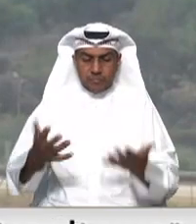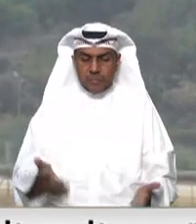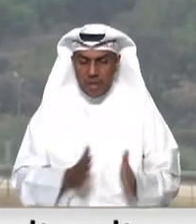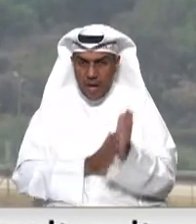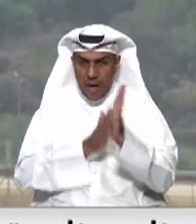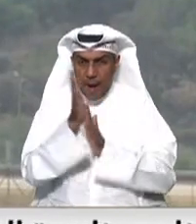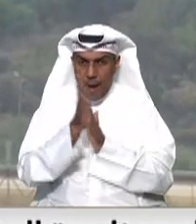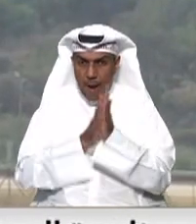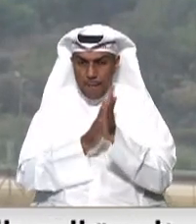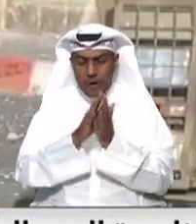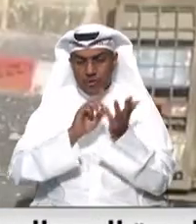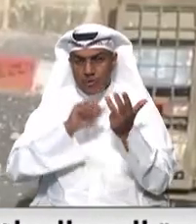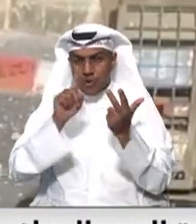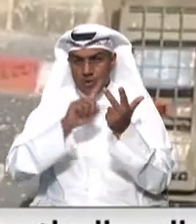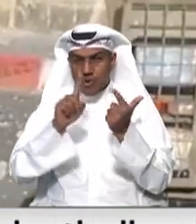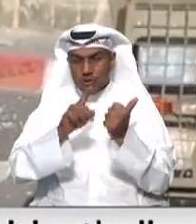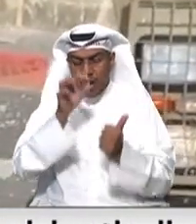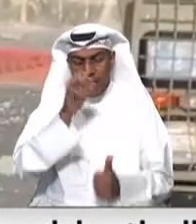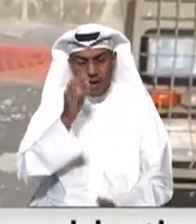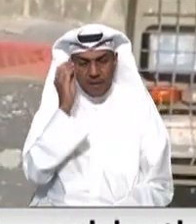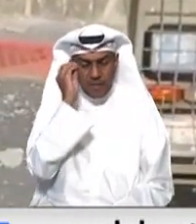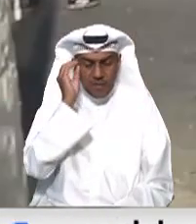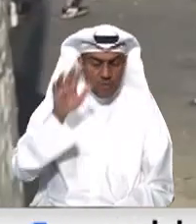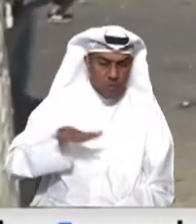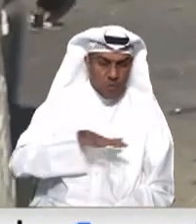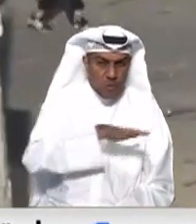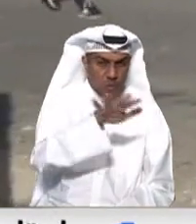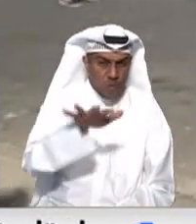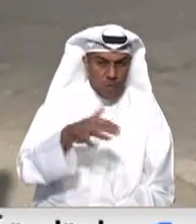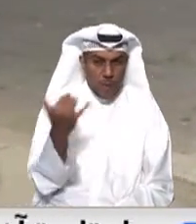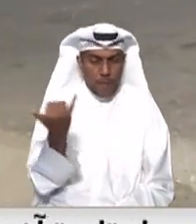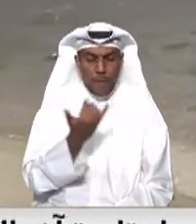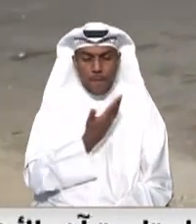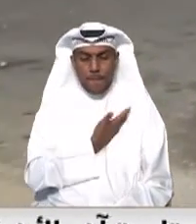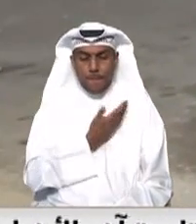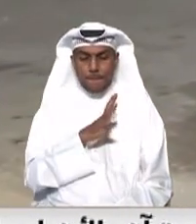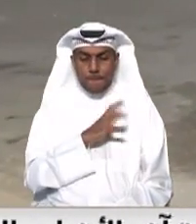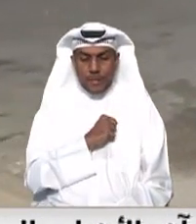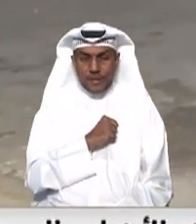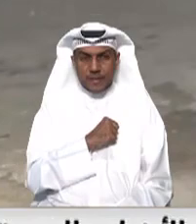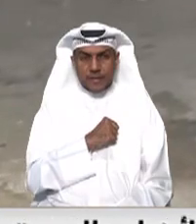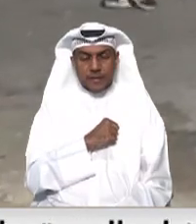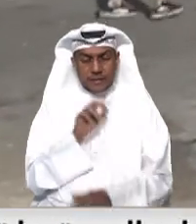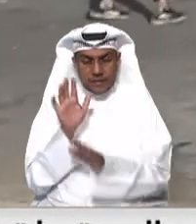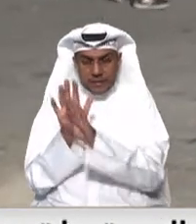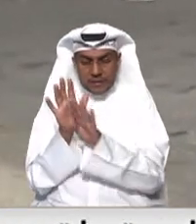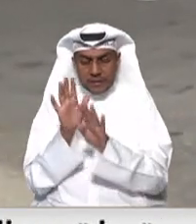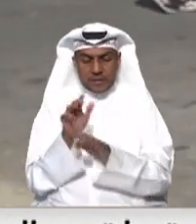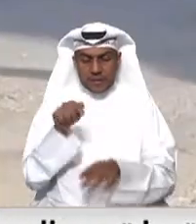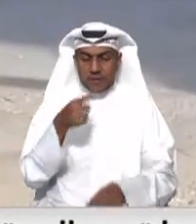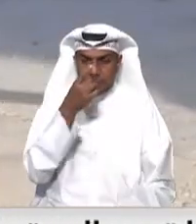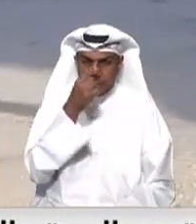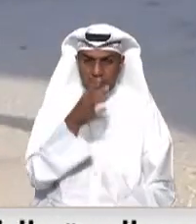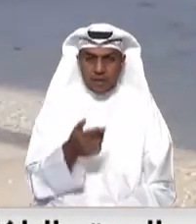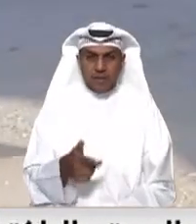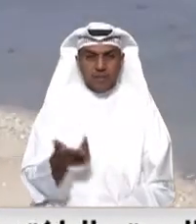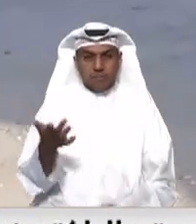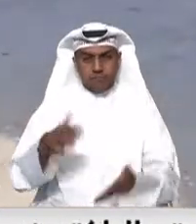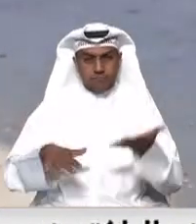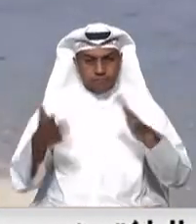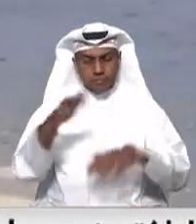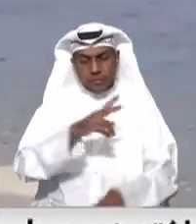والحزن على عدد الشهداء الكبير في قطاع غزة في ظل آلة الدمار والقتلى الإسرائيلية.